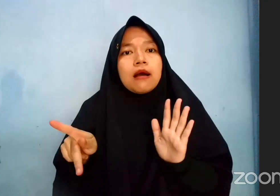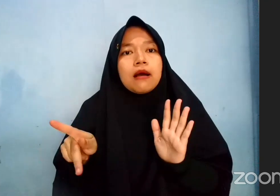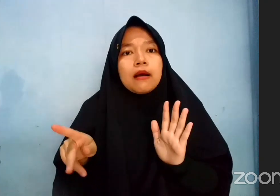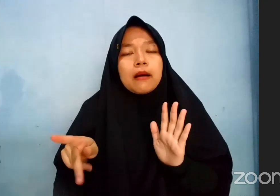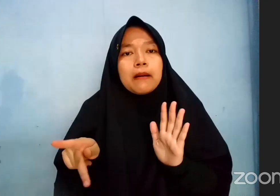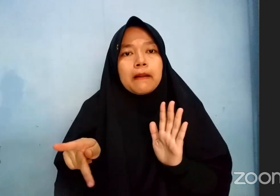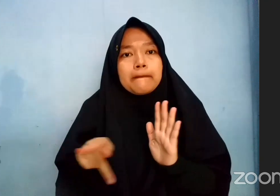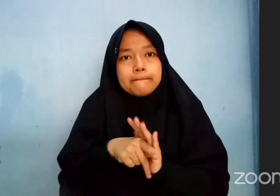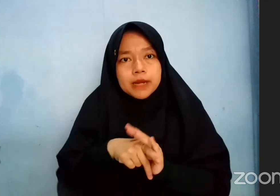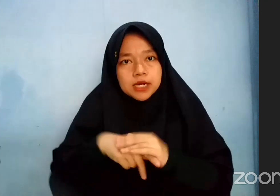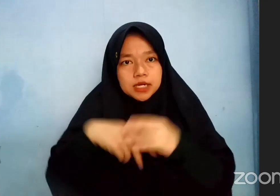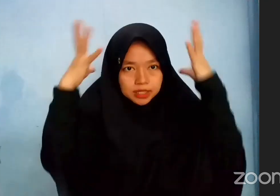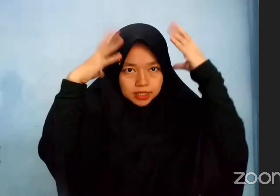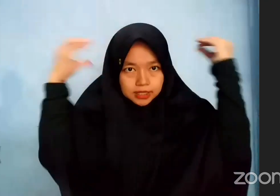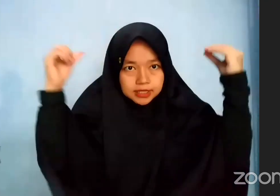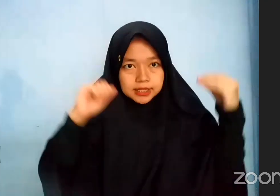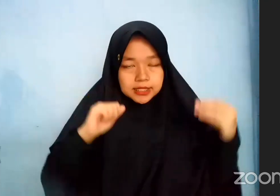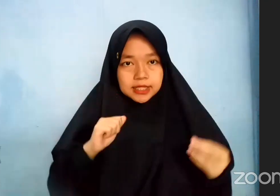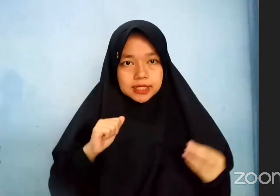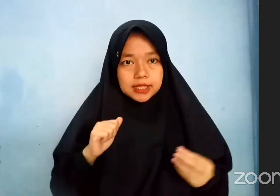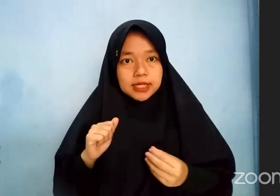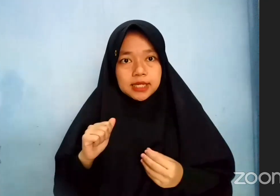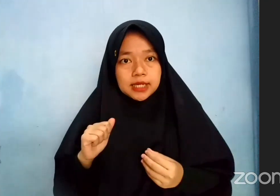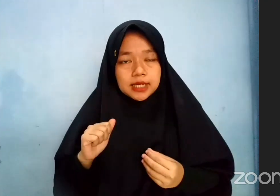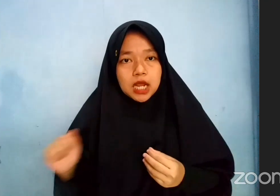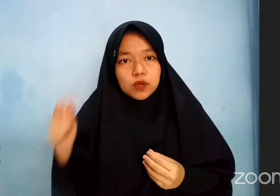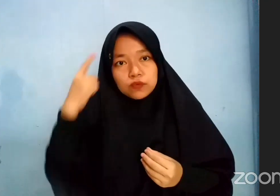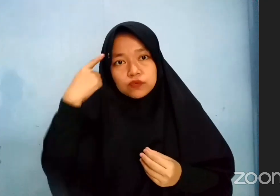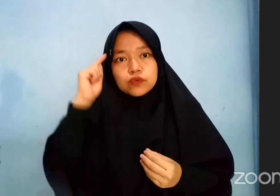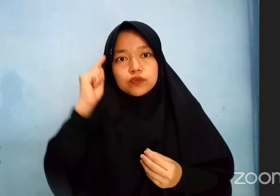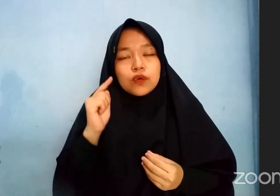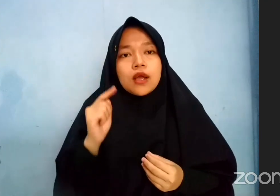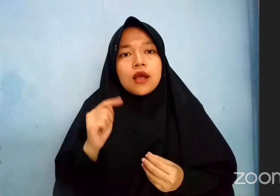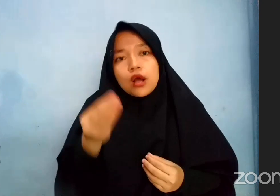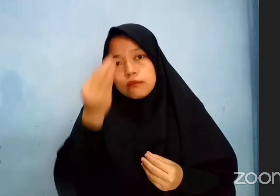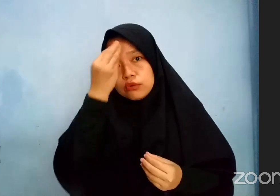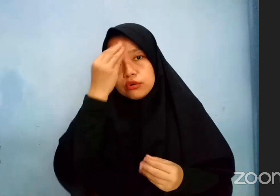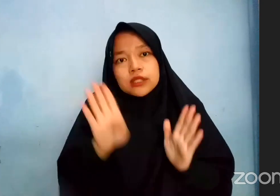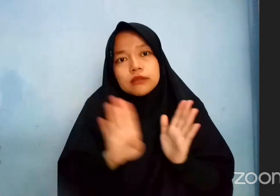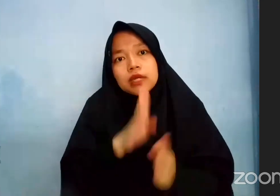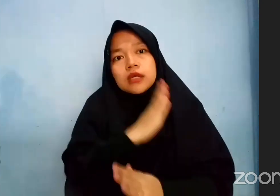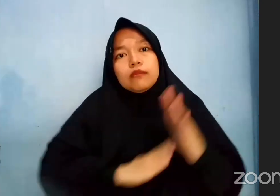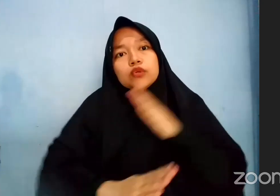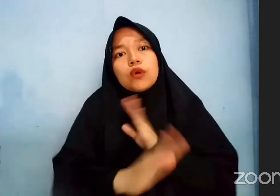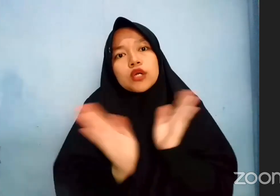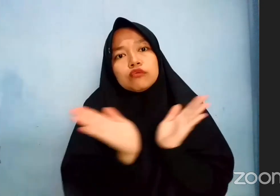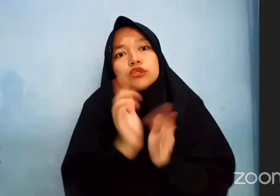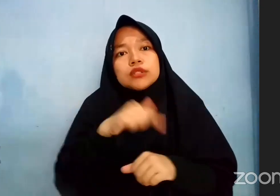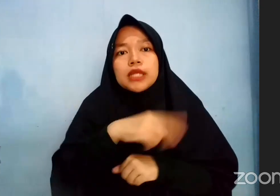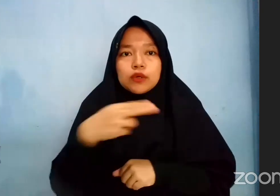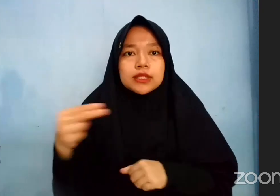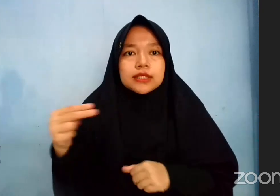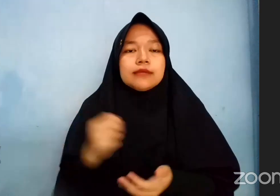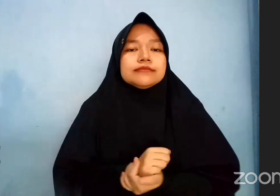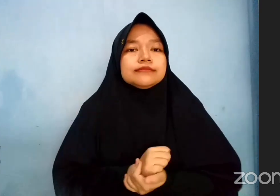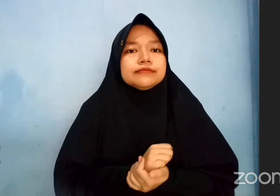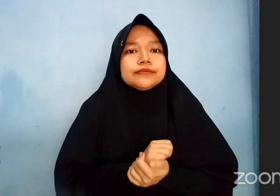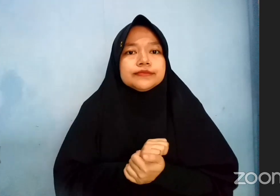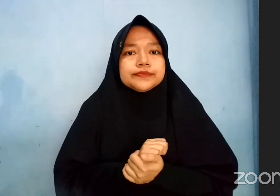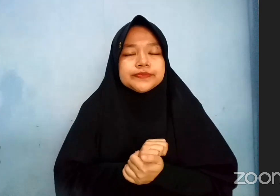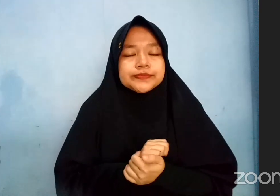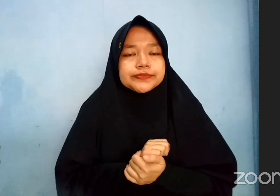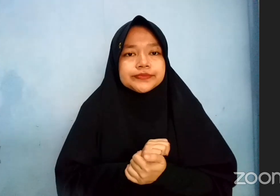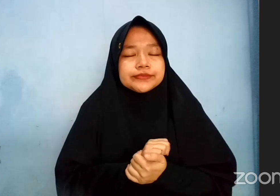semalaman sudah ngobrol nih kayaknya saat ya kalau boleh nah ini jadinya akhirnya kita bersatu udah tahu nih